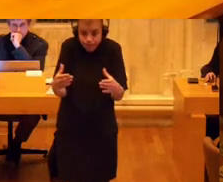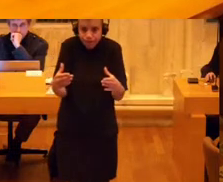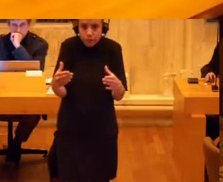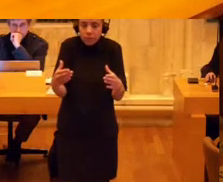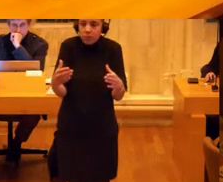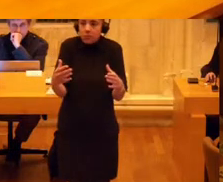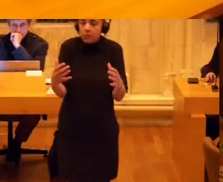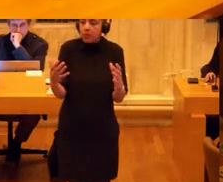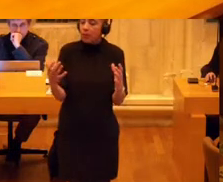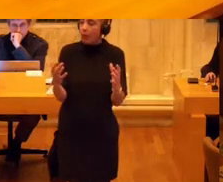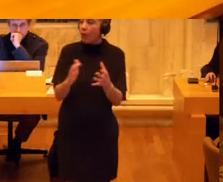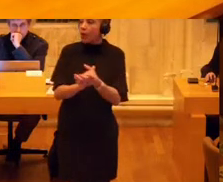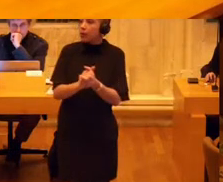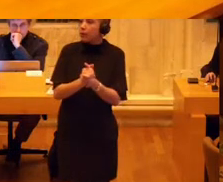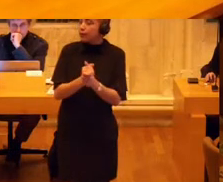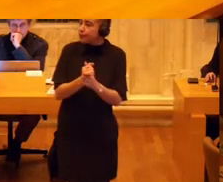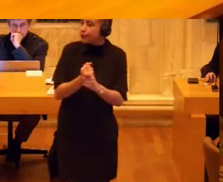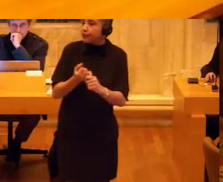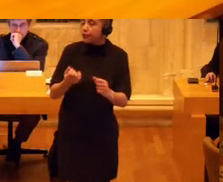des enseignes,